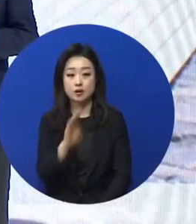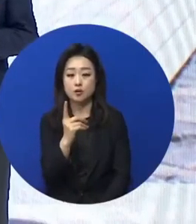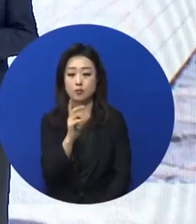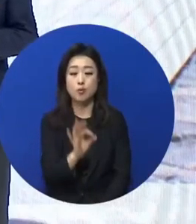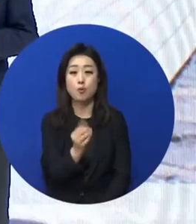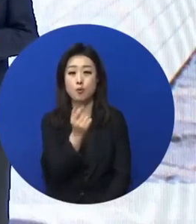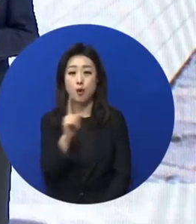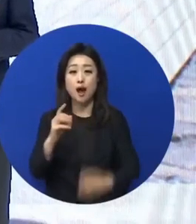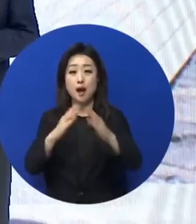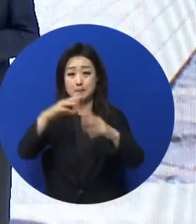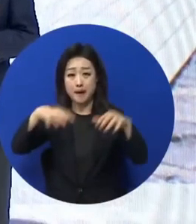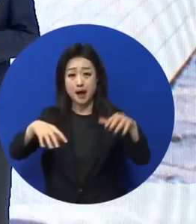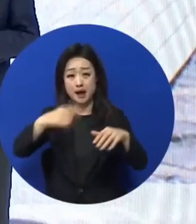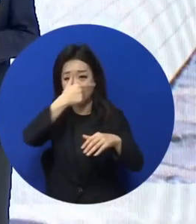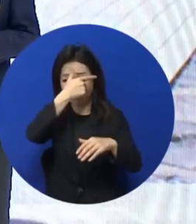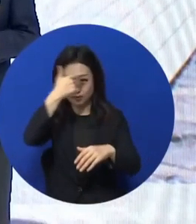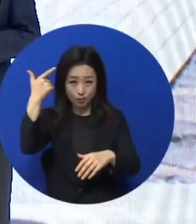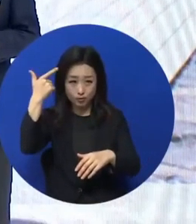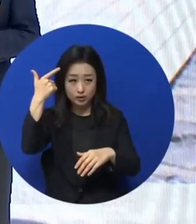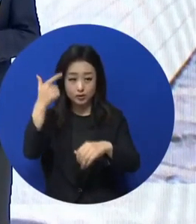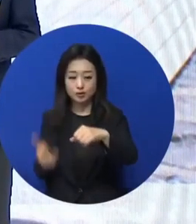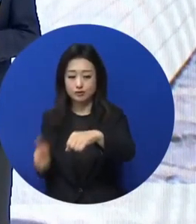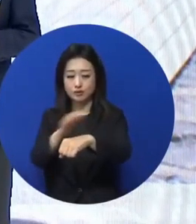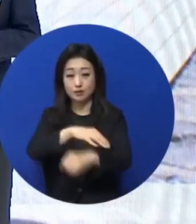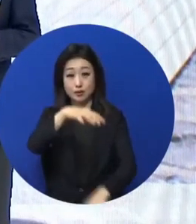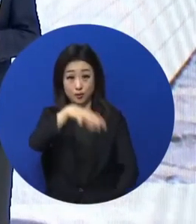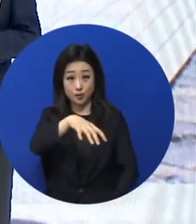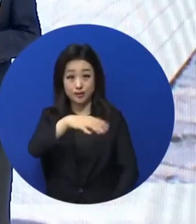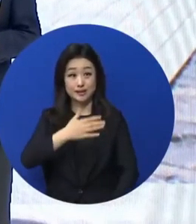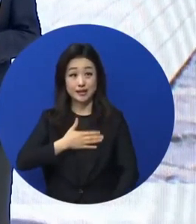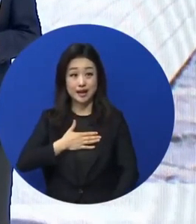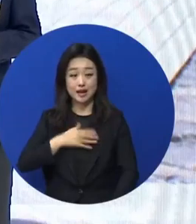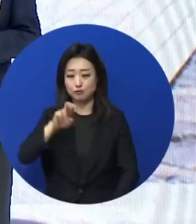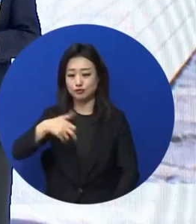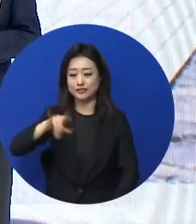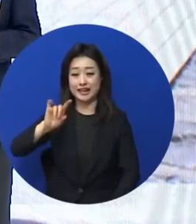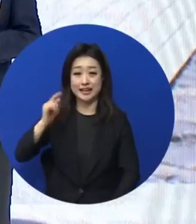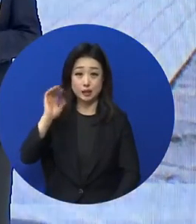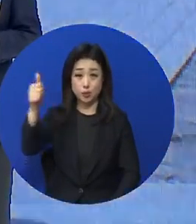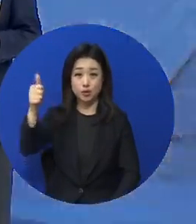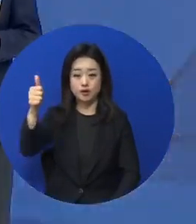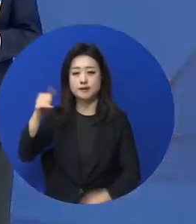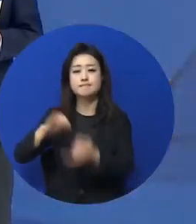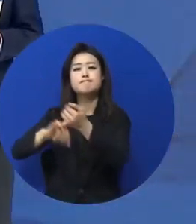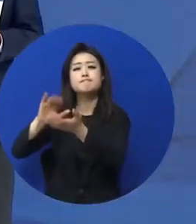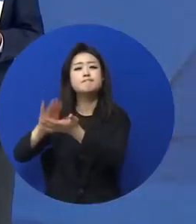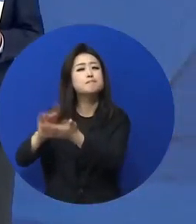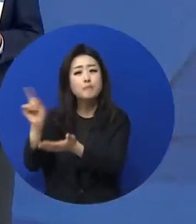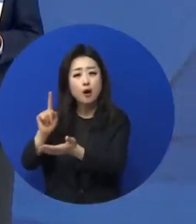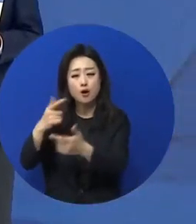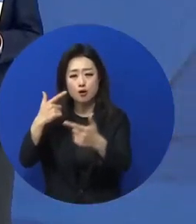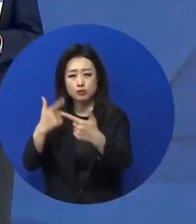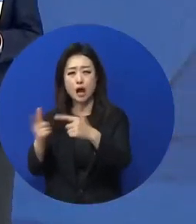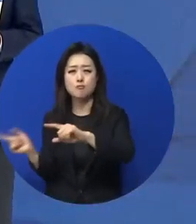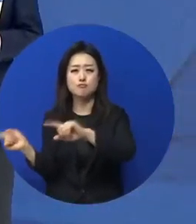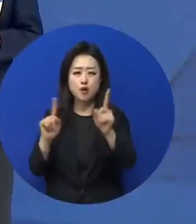봉하마을의 노무현 대통령 묘비 앞에서 문재인 대통령님과 약속했던 부산의 꿈, 부산의